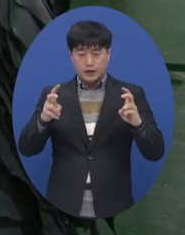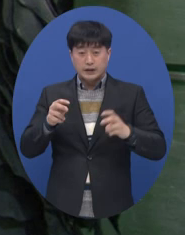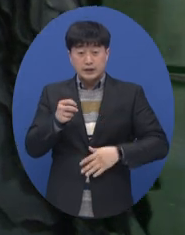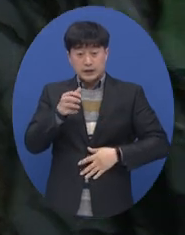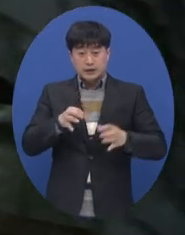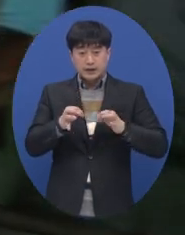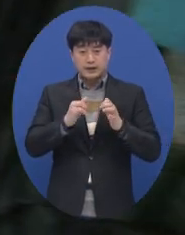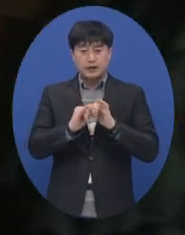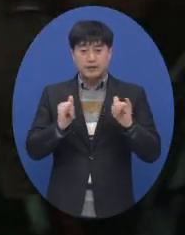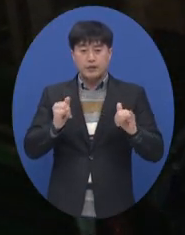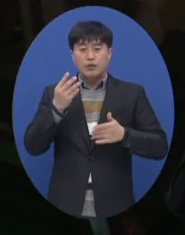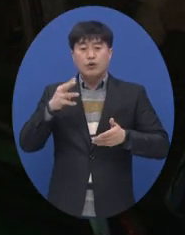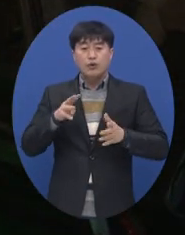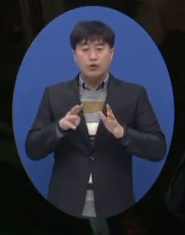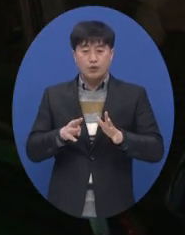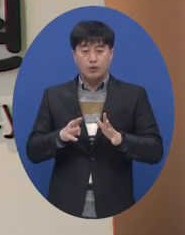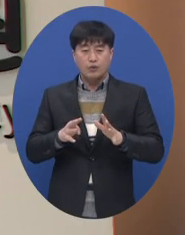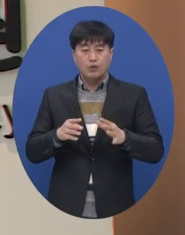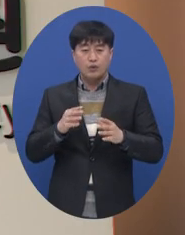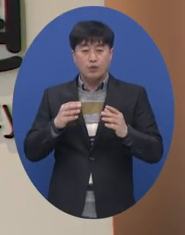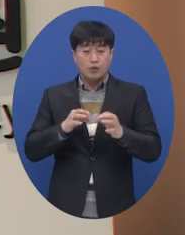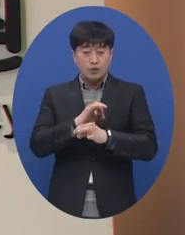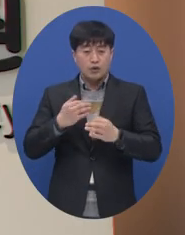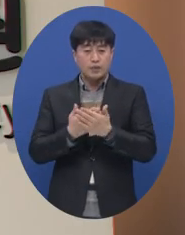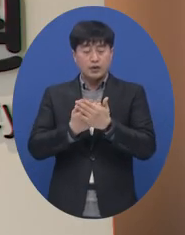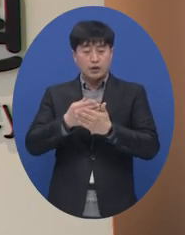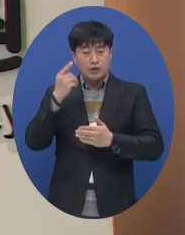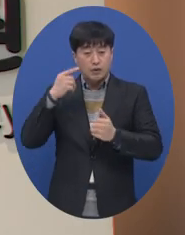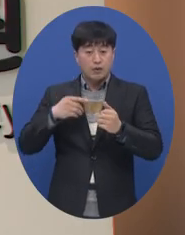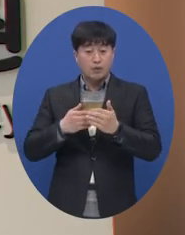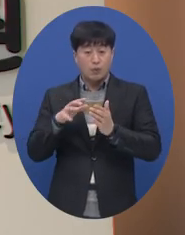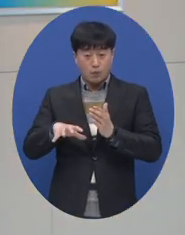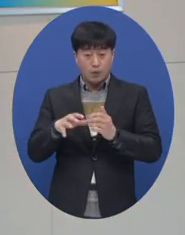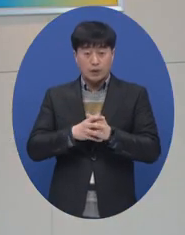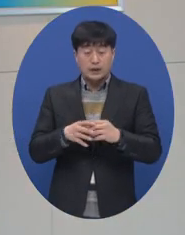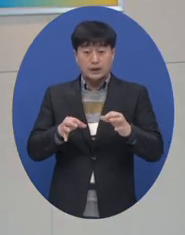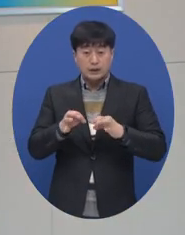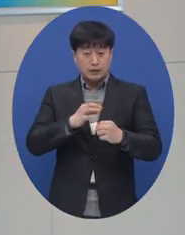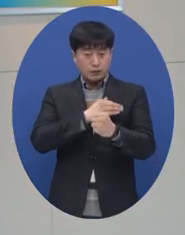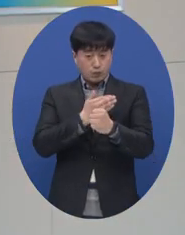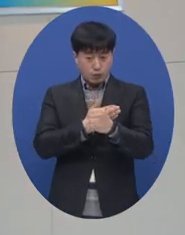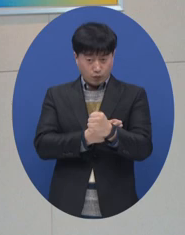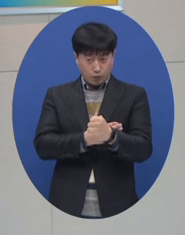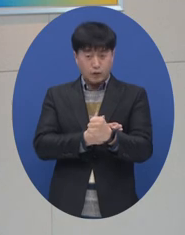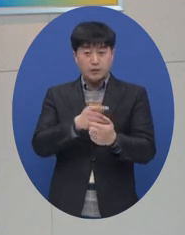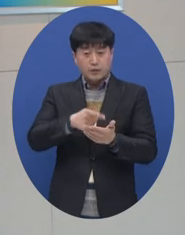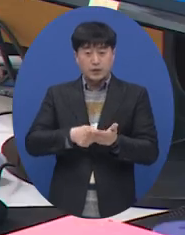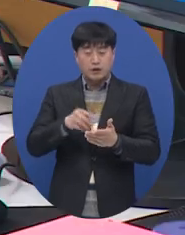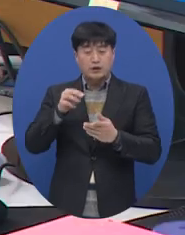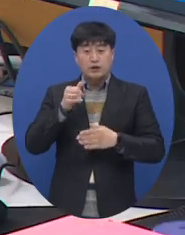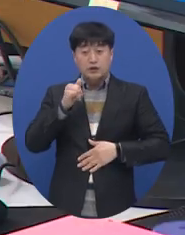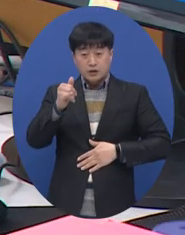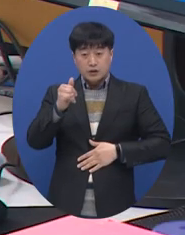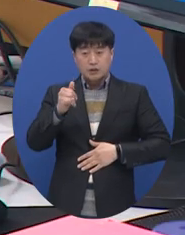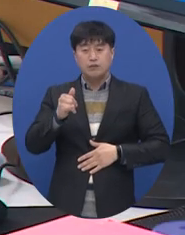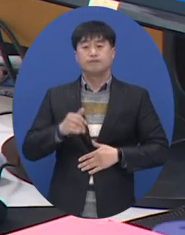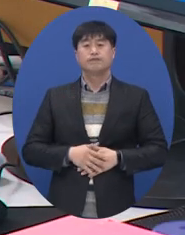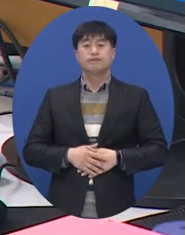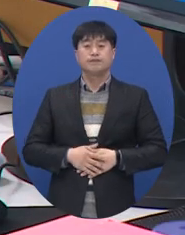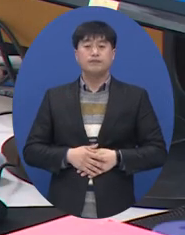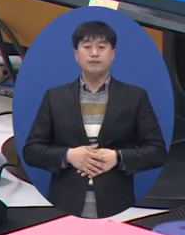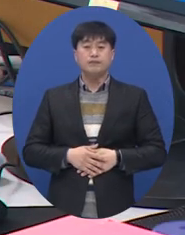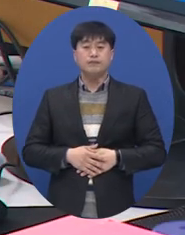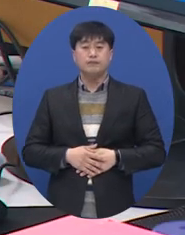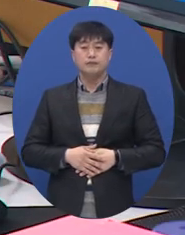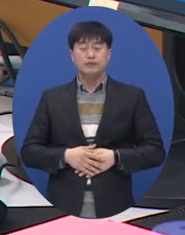도 낼 중소기업과 소상공인 은 경우도 경제 과학 찐 응원 또는 경기도 시장 상권 진흥원 내 피해 신고센터 로